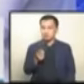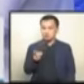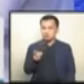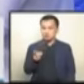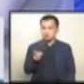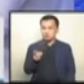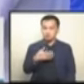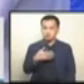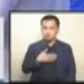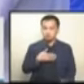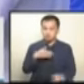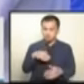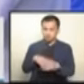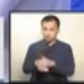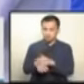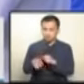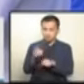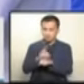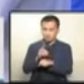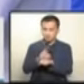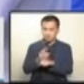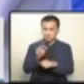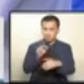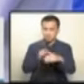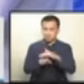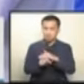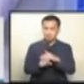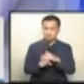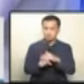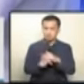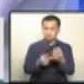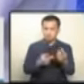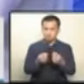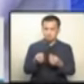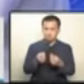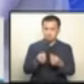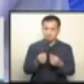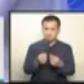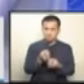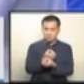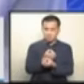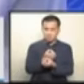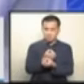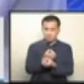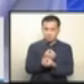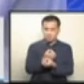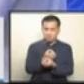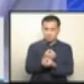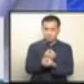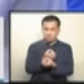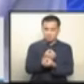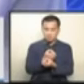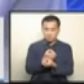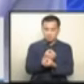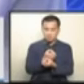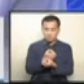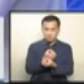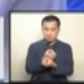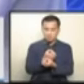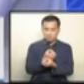nilang pumasok sa pinag-utemong garahe para magsagawa ng isang bomb assessment. Ang tanong ko